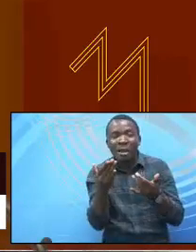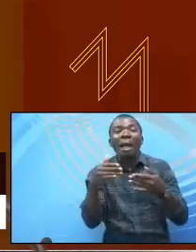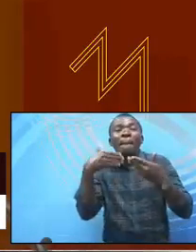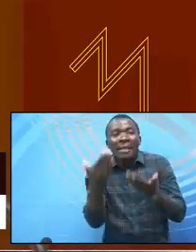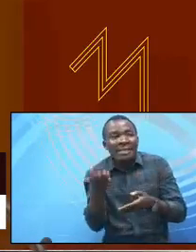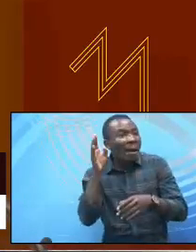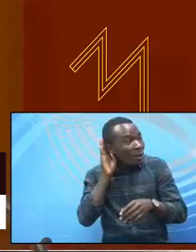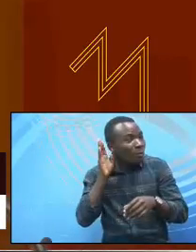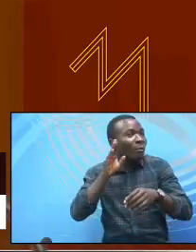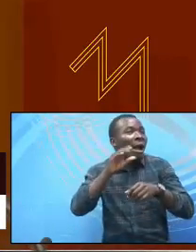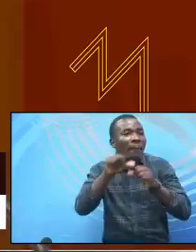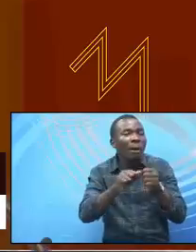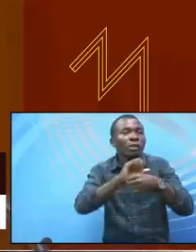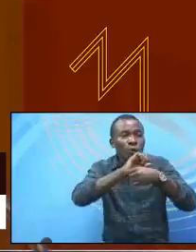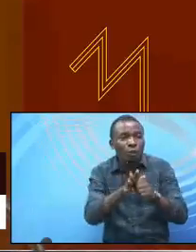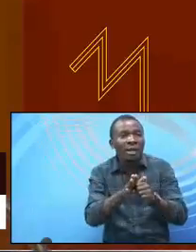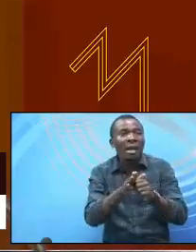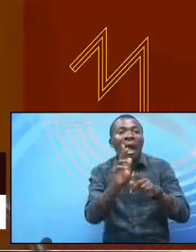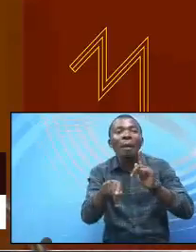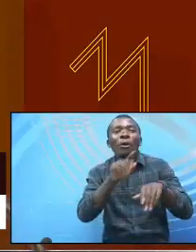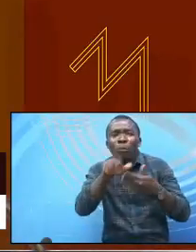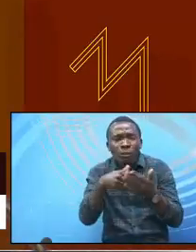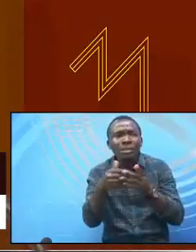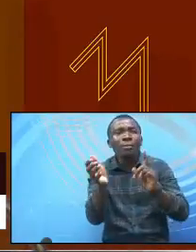agera ku bantu bose kandi icyarimwe